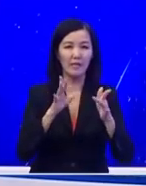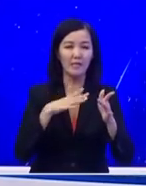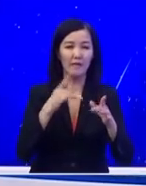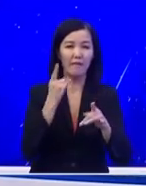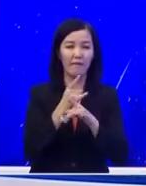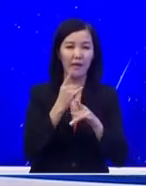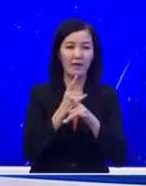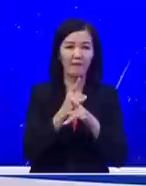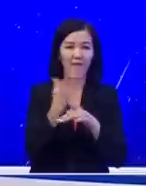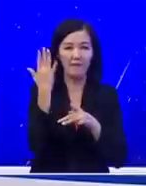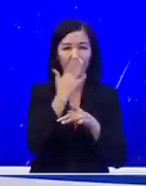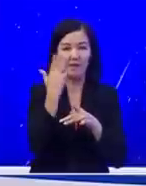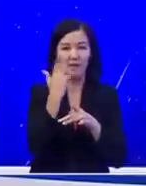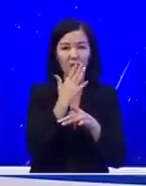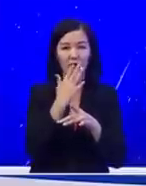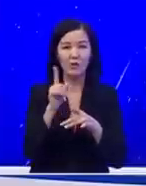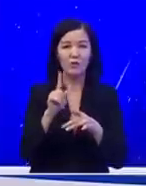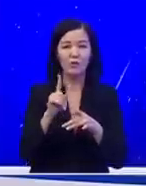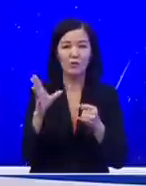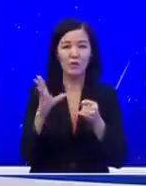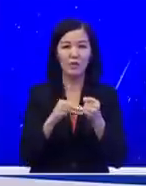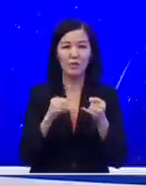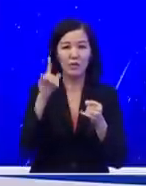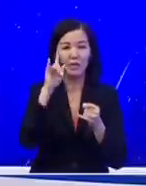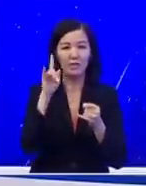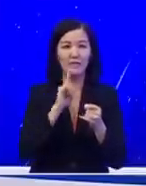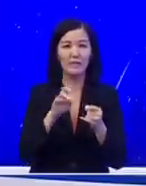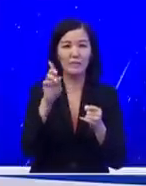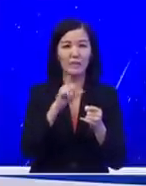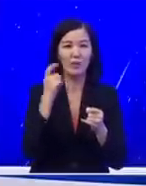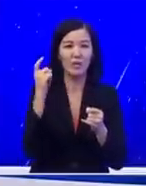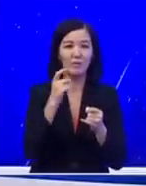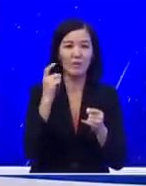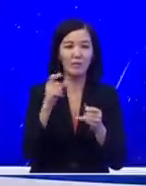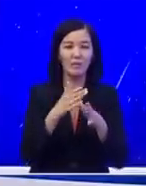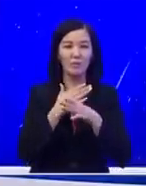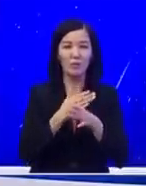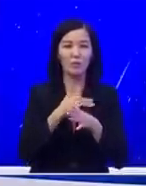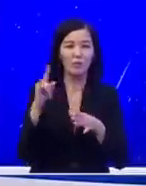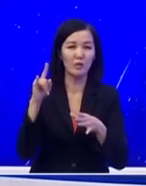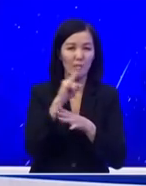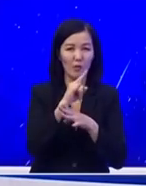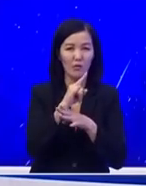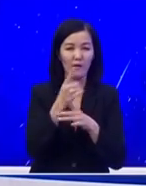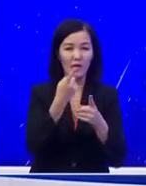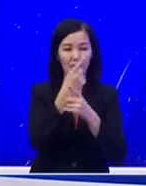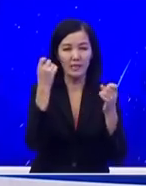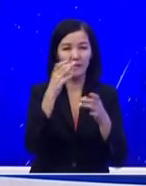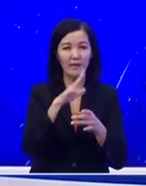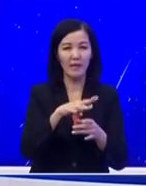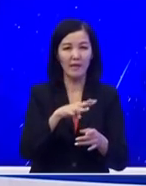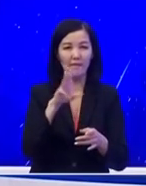фейковые видео о распылении на территории Казахстана вируса из биохимического оружия с помощью самолетов и вертолетов, заявили в